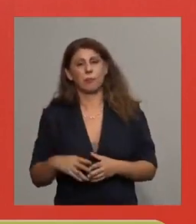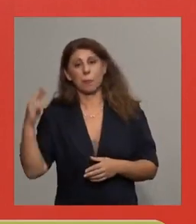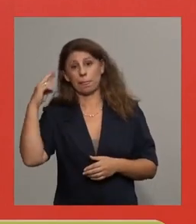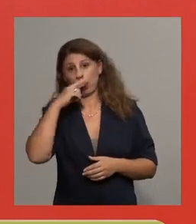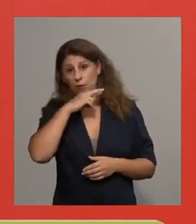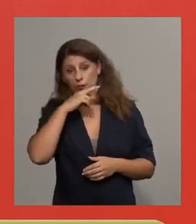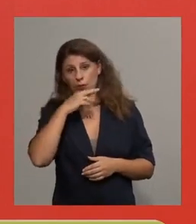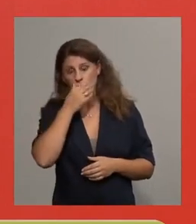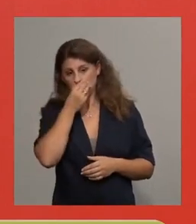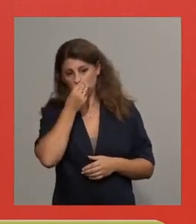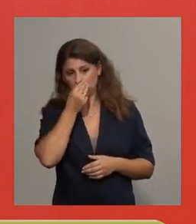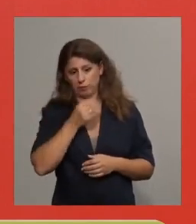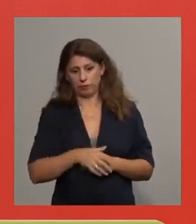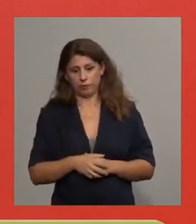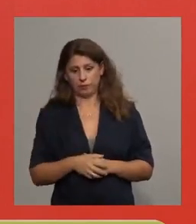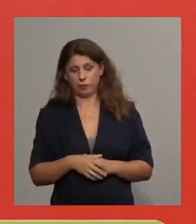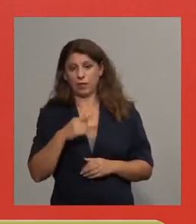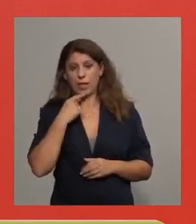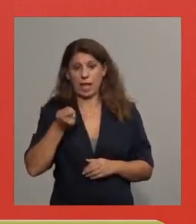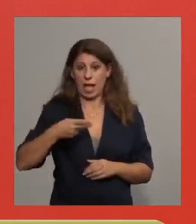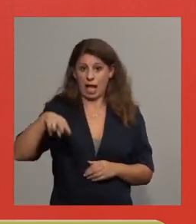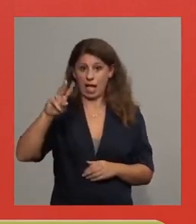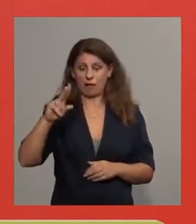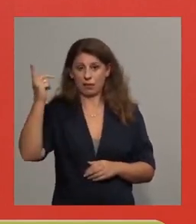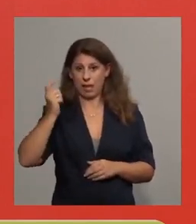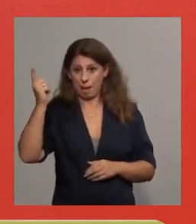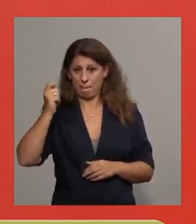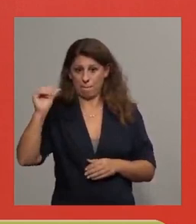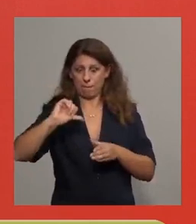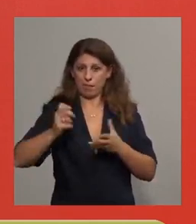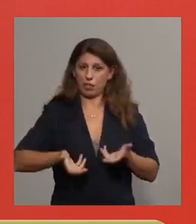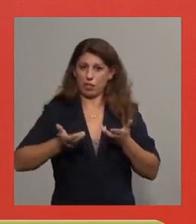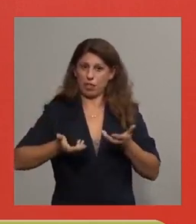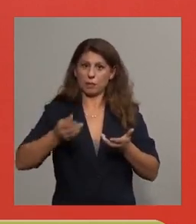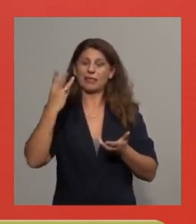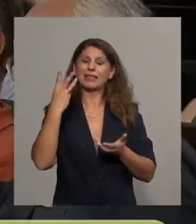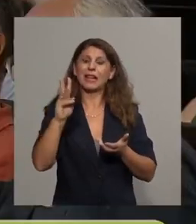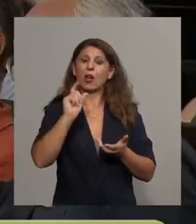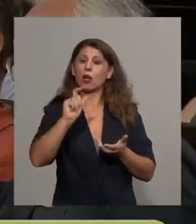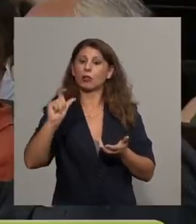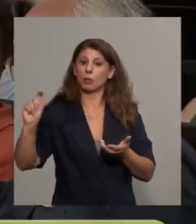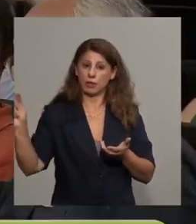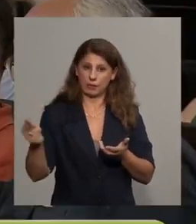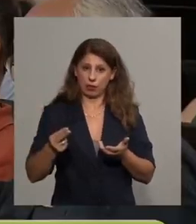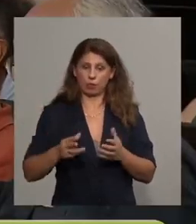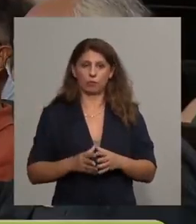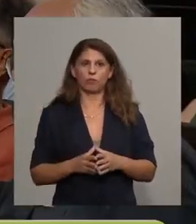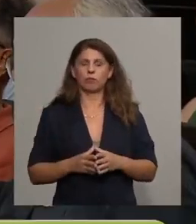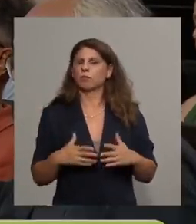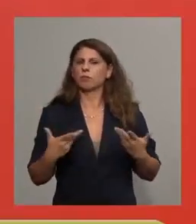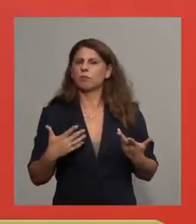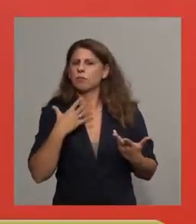Πρωθυπουργός κάνει λόγο για αύξηση του επιδόματος θέρμανσης κατά 300 εκατομμύρια ευρώ,